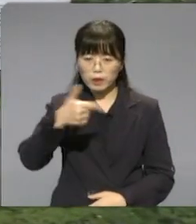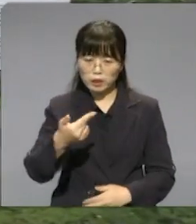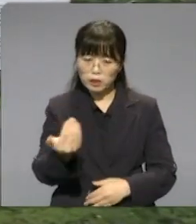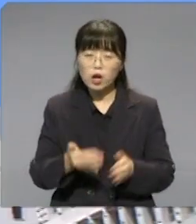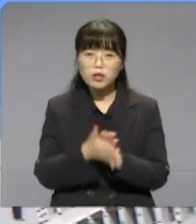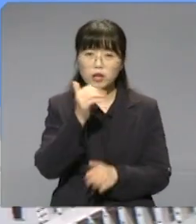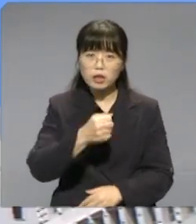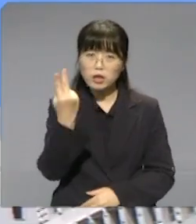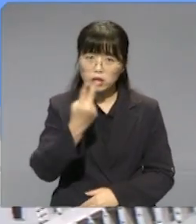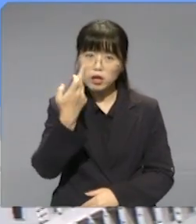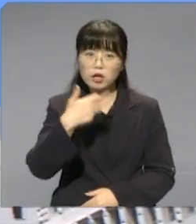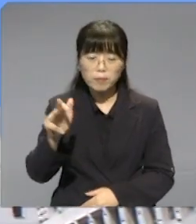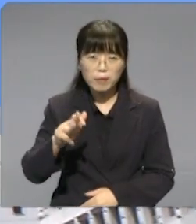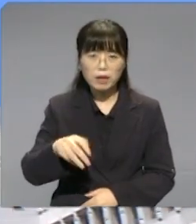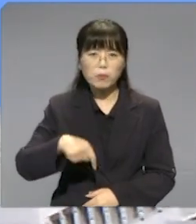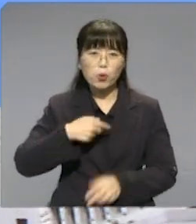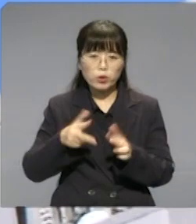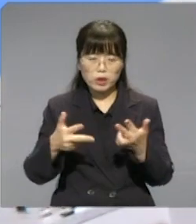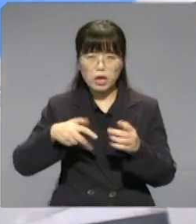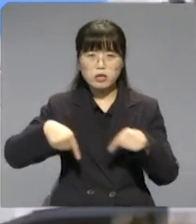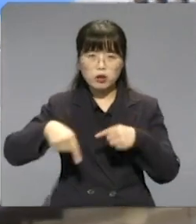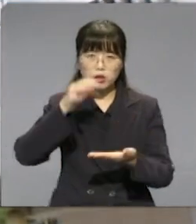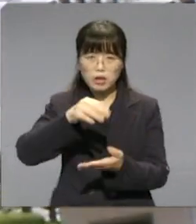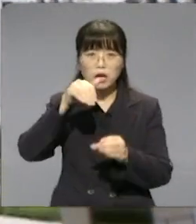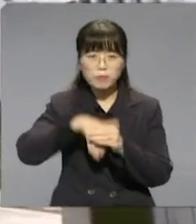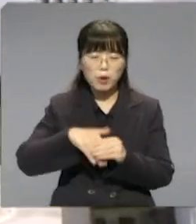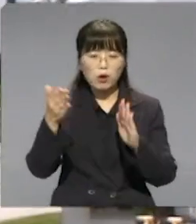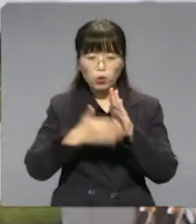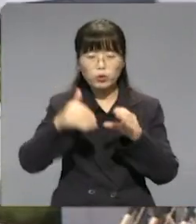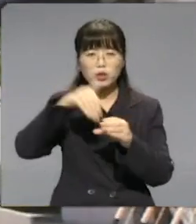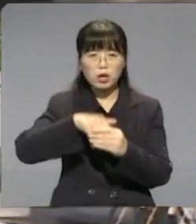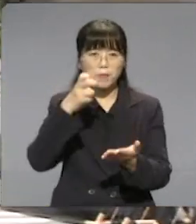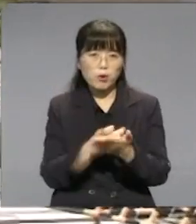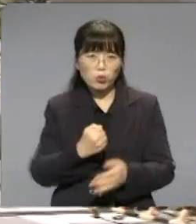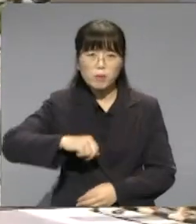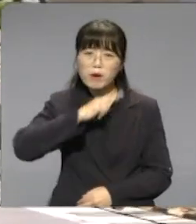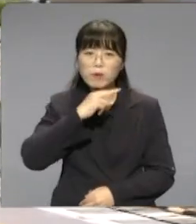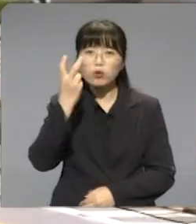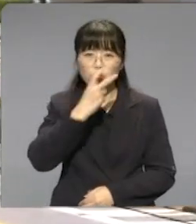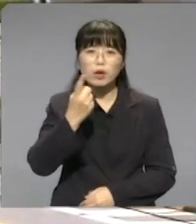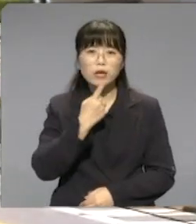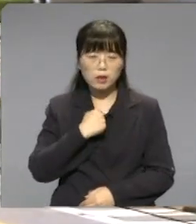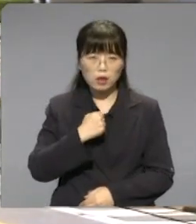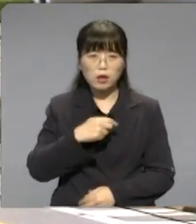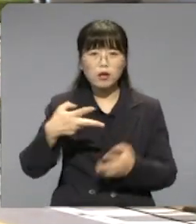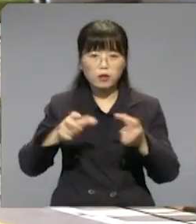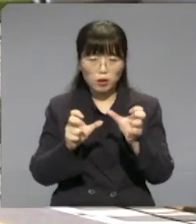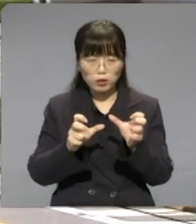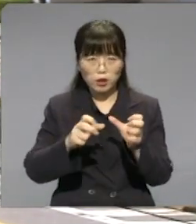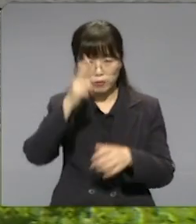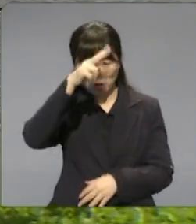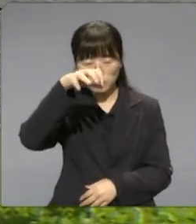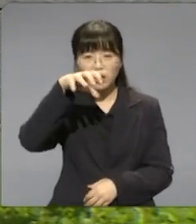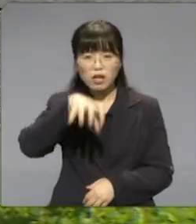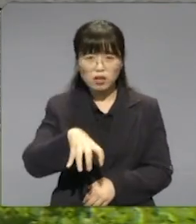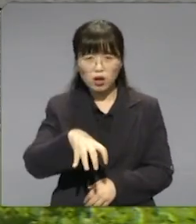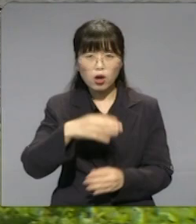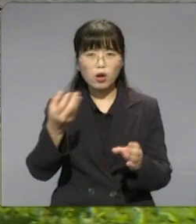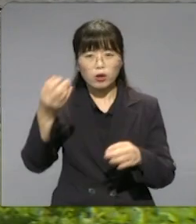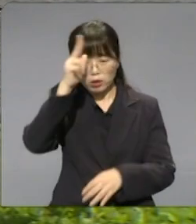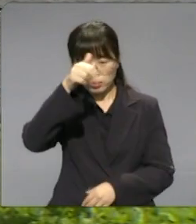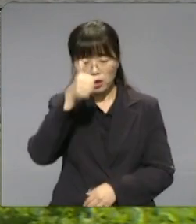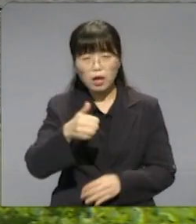은전시장은 2018년 자신의 정치 자금법 공직선거법 위반 혐의를 수사하던 성남 중원경찰서 소속